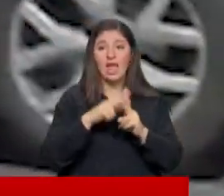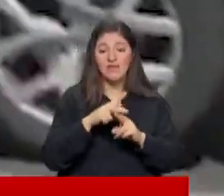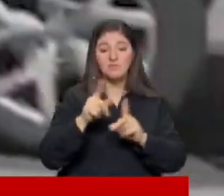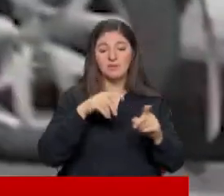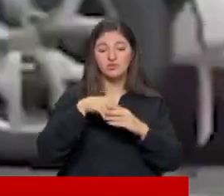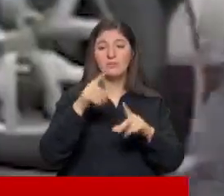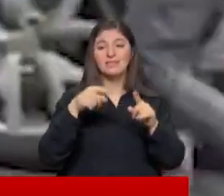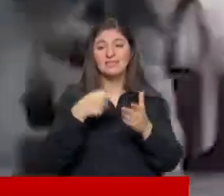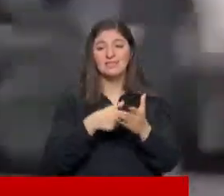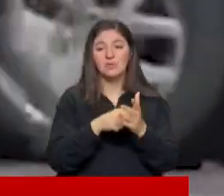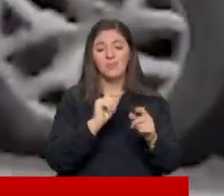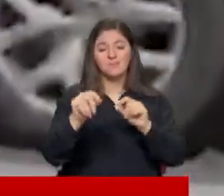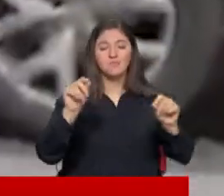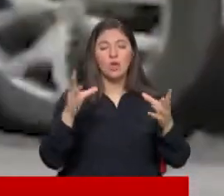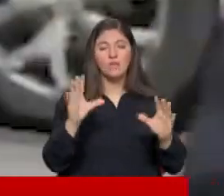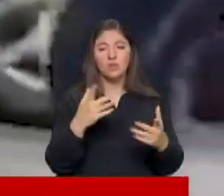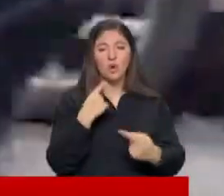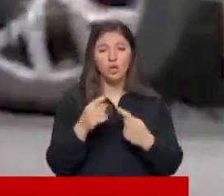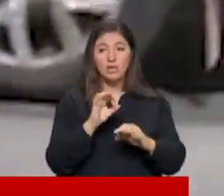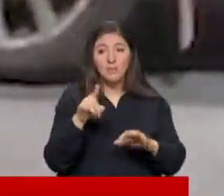içinde bazı isimleri de